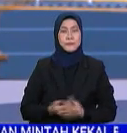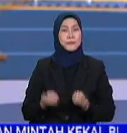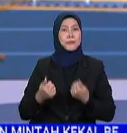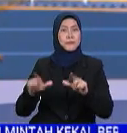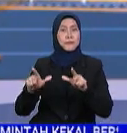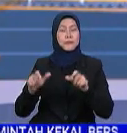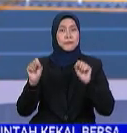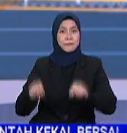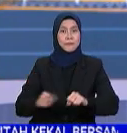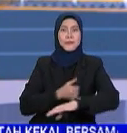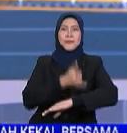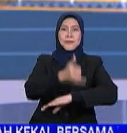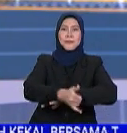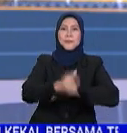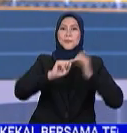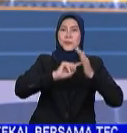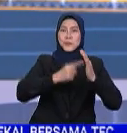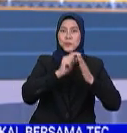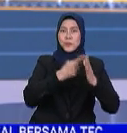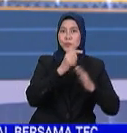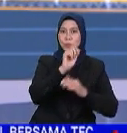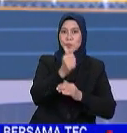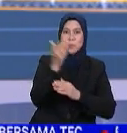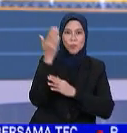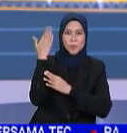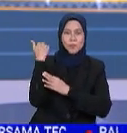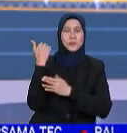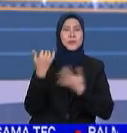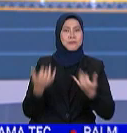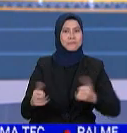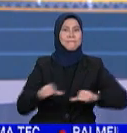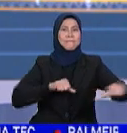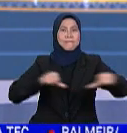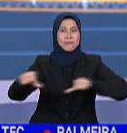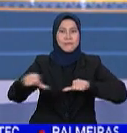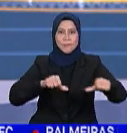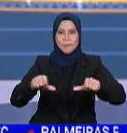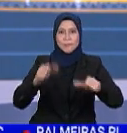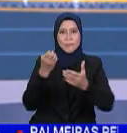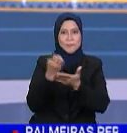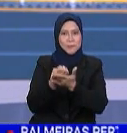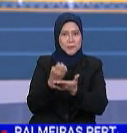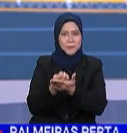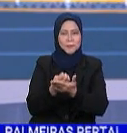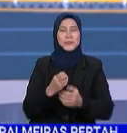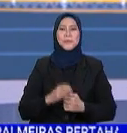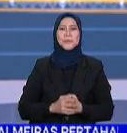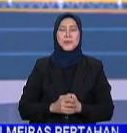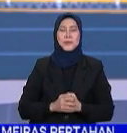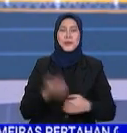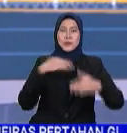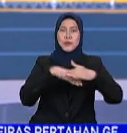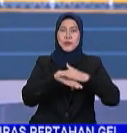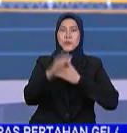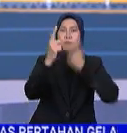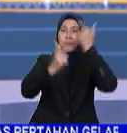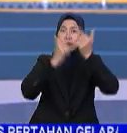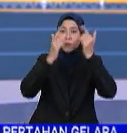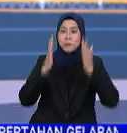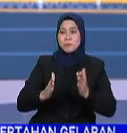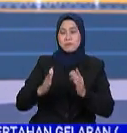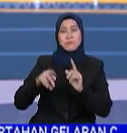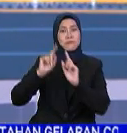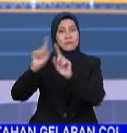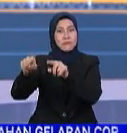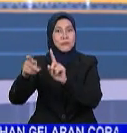Kebenaran rentas negeri sejak Oktober lalu sememangnya merancakkan semula aktiviti ekonomi. Kemasukan pelancong ke Pulau Pinang